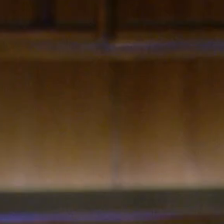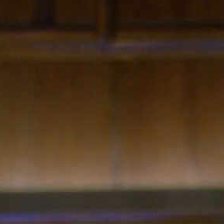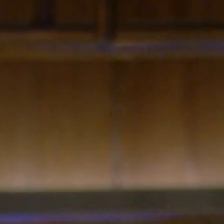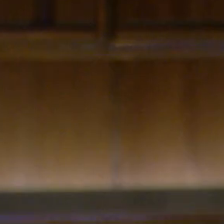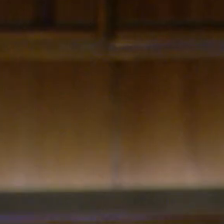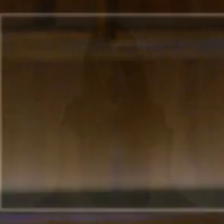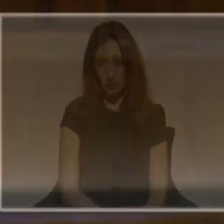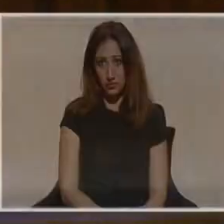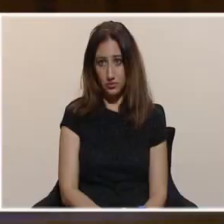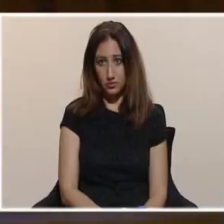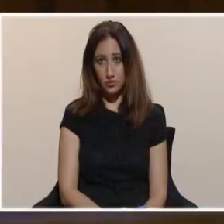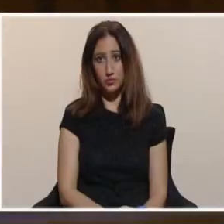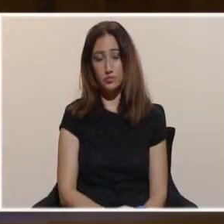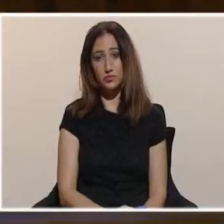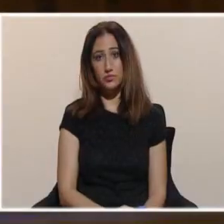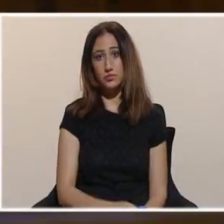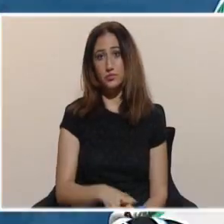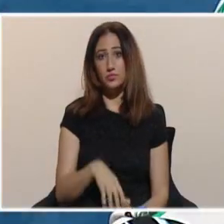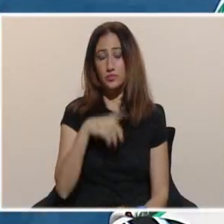هل فعلا كتبت وصيتك؟